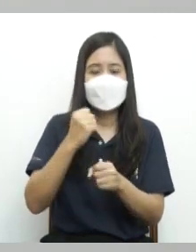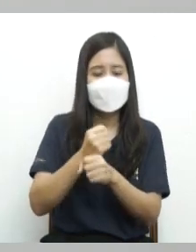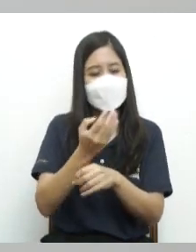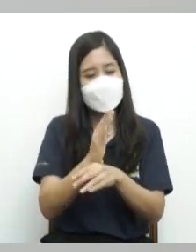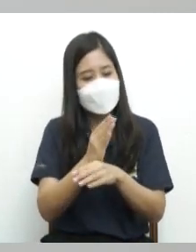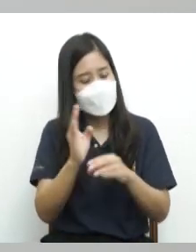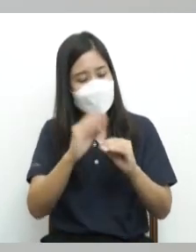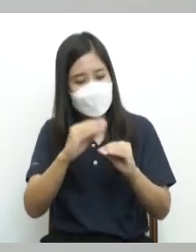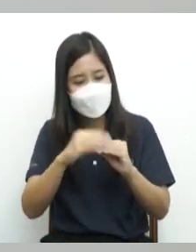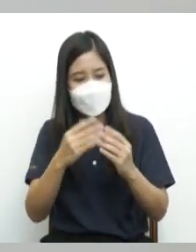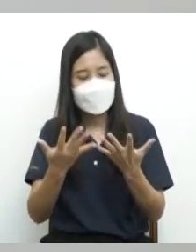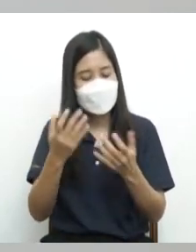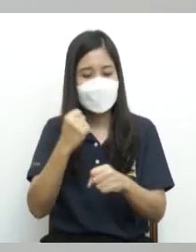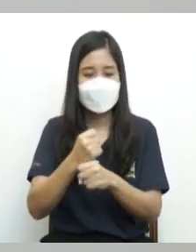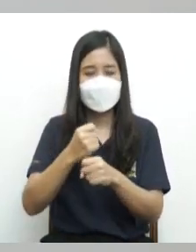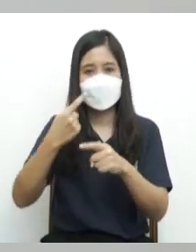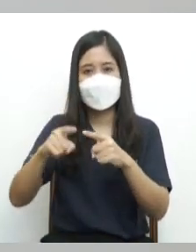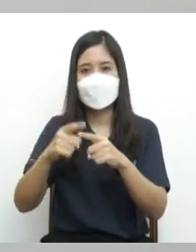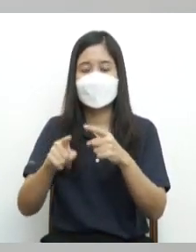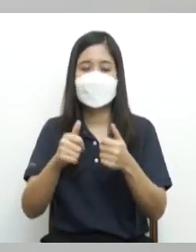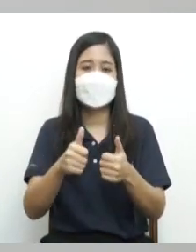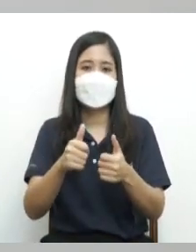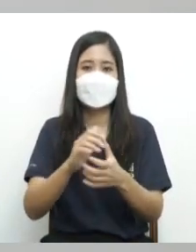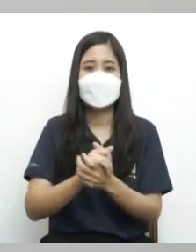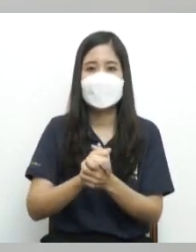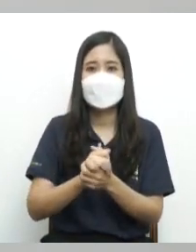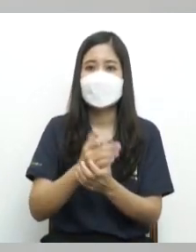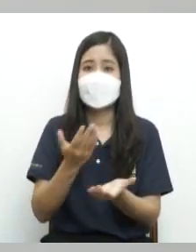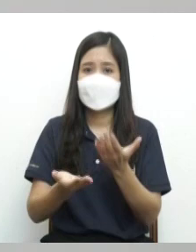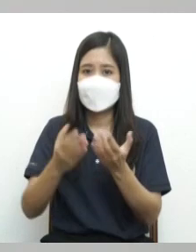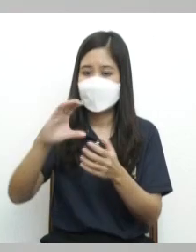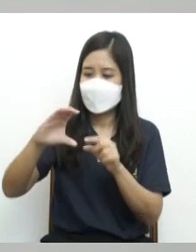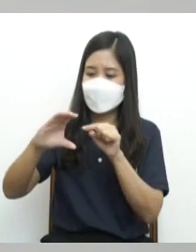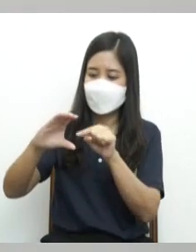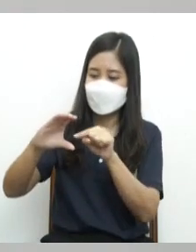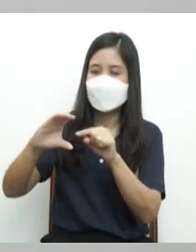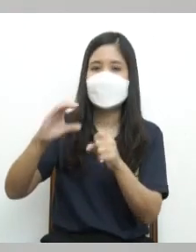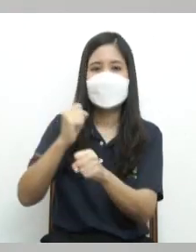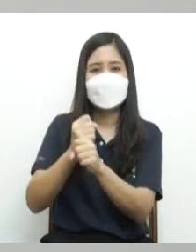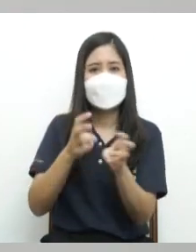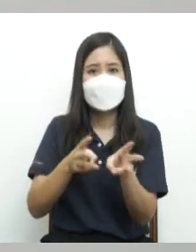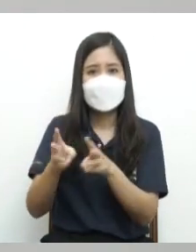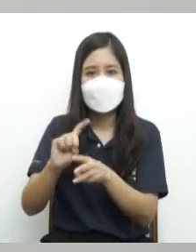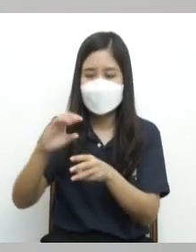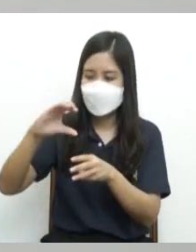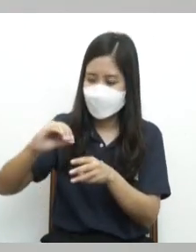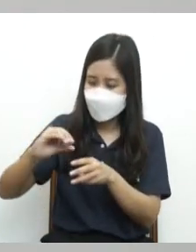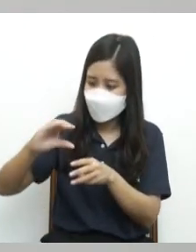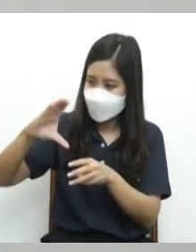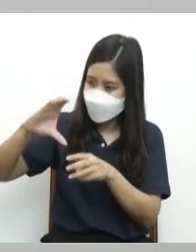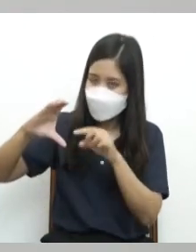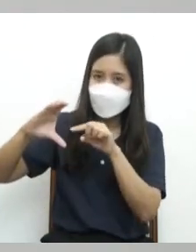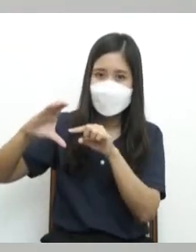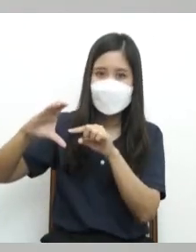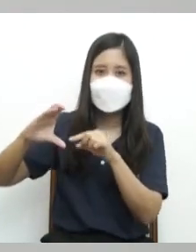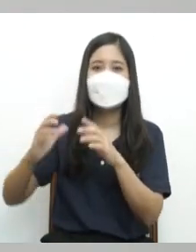เติมที่เราพบมาอยากไปเปิดร้านกาแฟเล็กๆอะไรเงี้ยค่ะทำไงเงินก้อนนี้ถึงจะได้เป็นเงินก้อนใหญ่นะคะสามเทคนิคอยากจะเล่าให้ฟัง